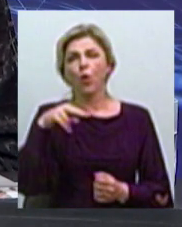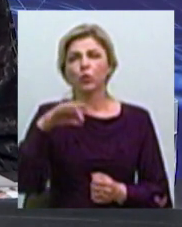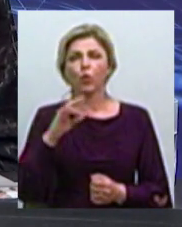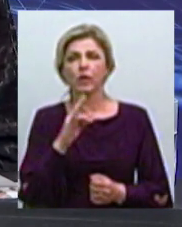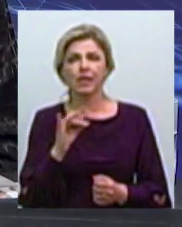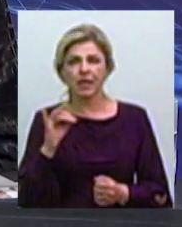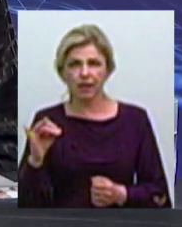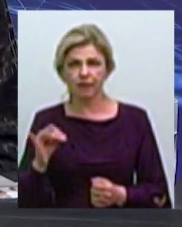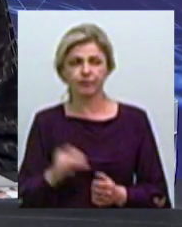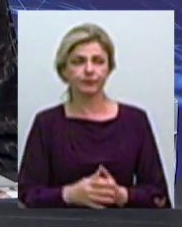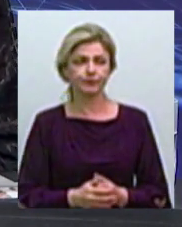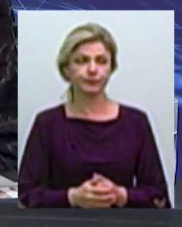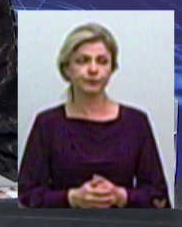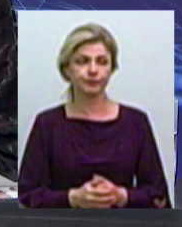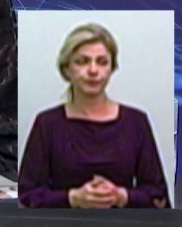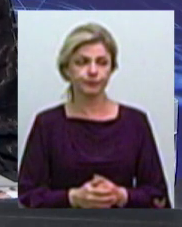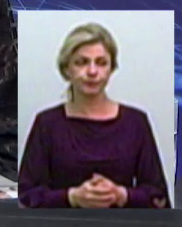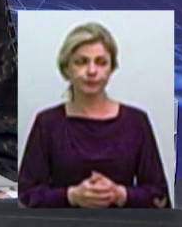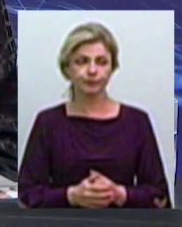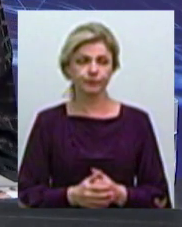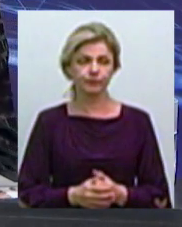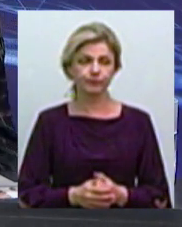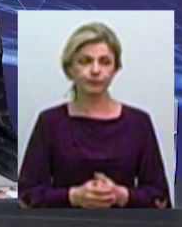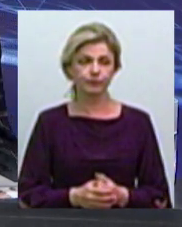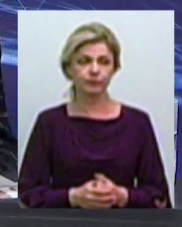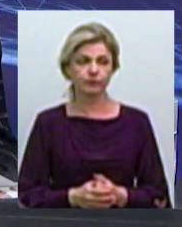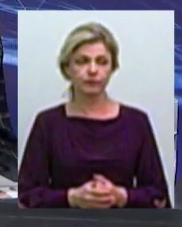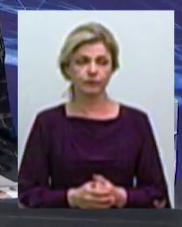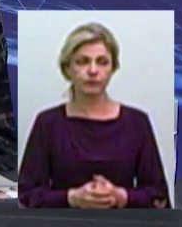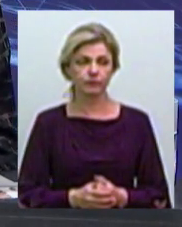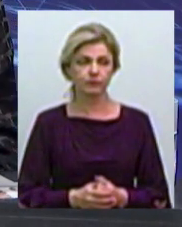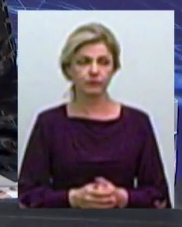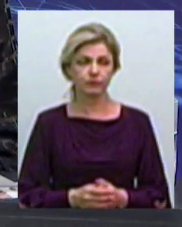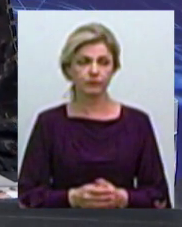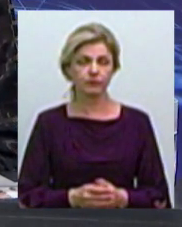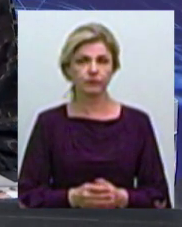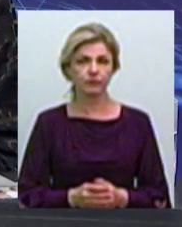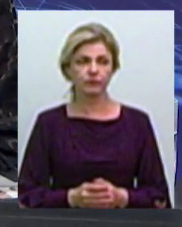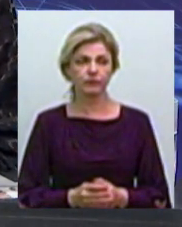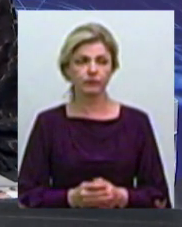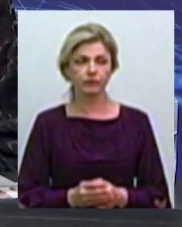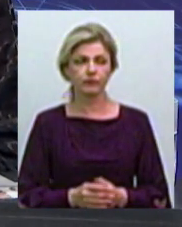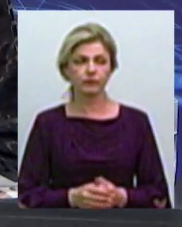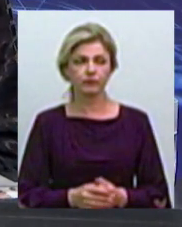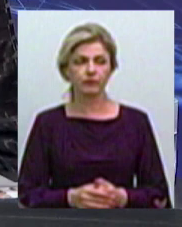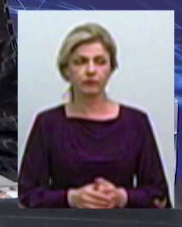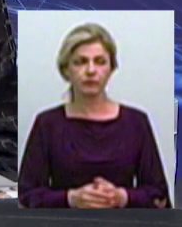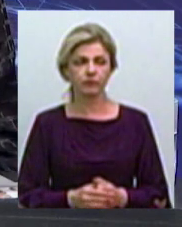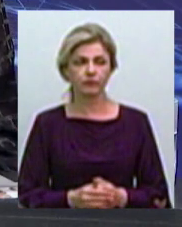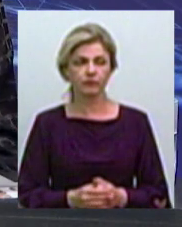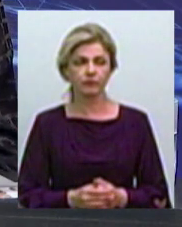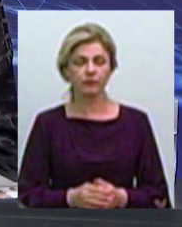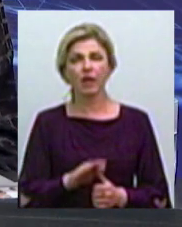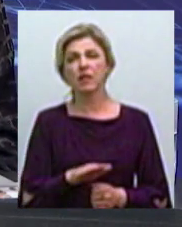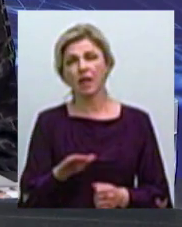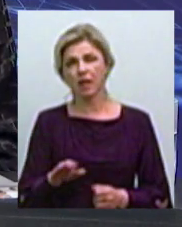ну, несколько групп там. А, это дети, которые находятся в местах